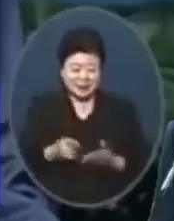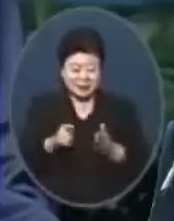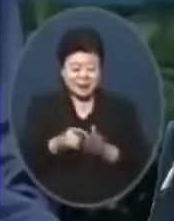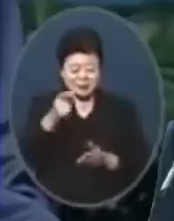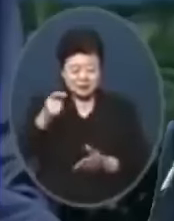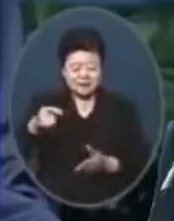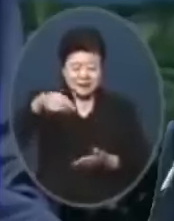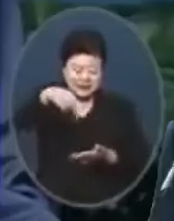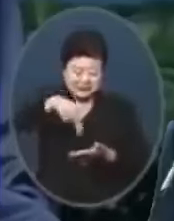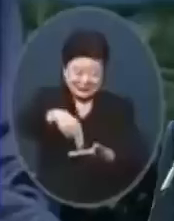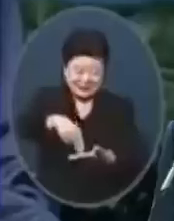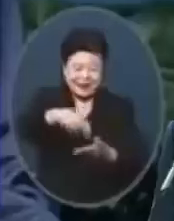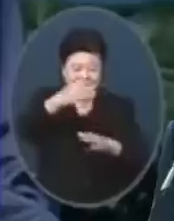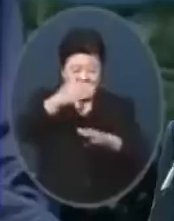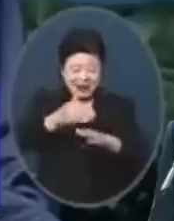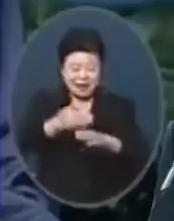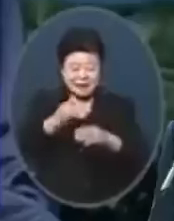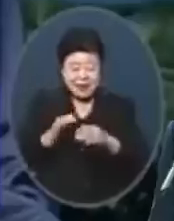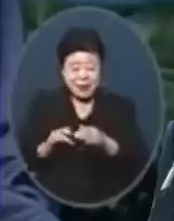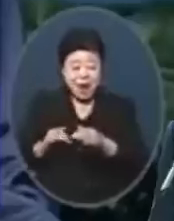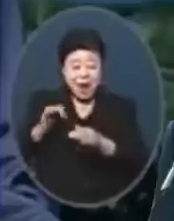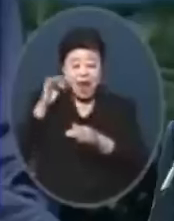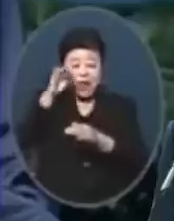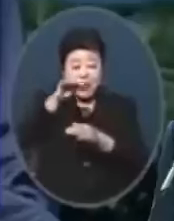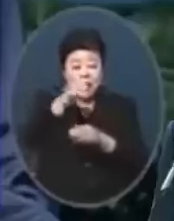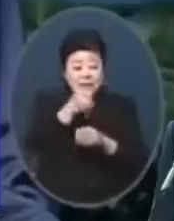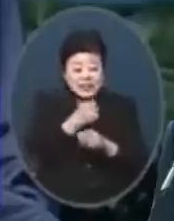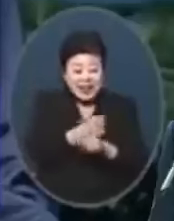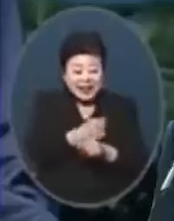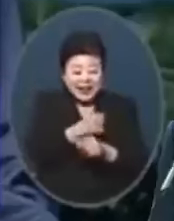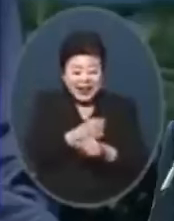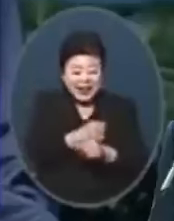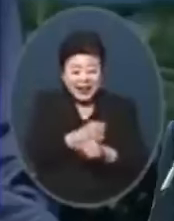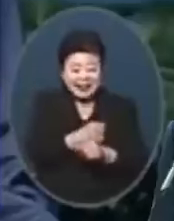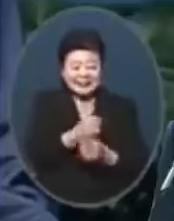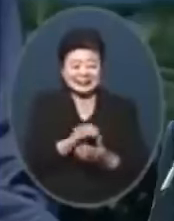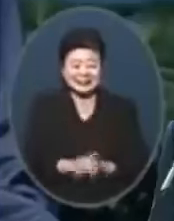믿음을 굳게 서서 감사함을 넘치게 하라.